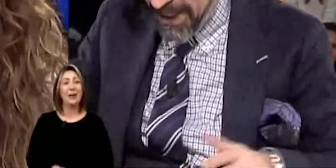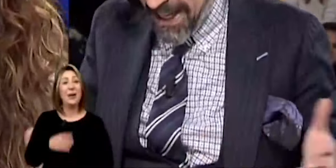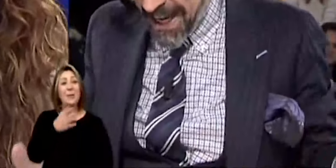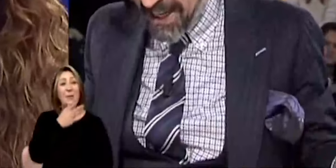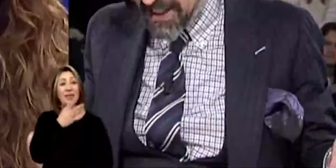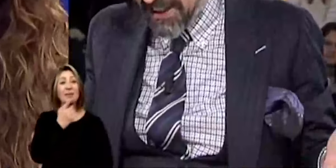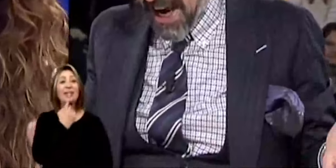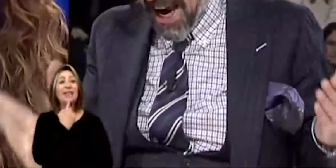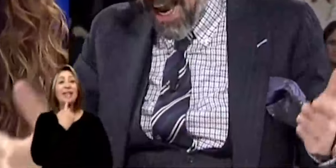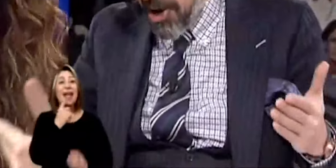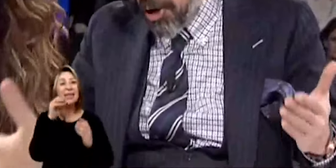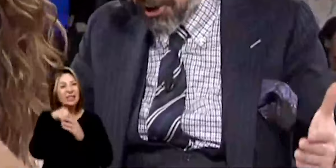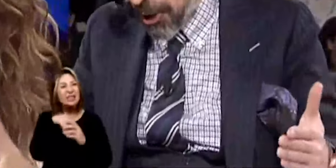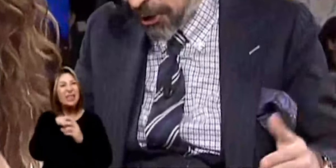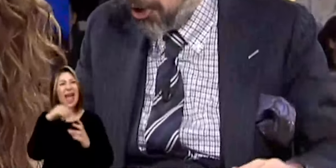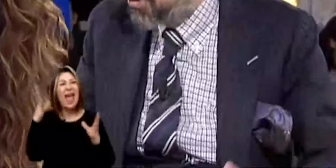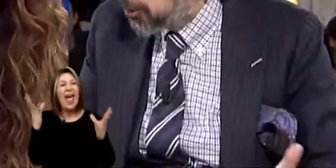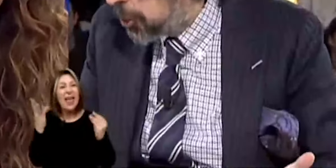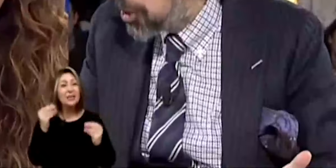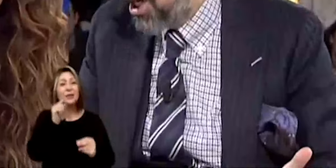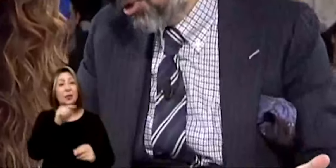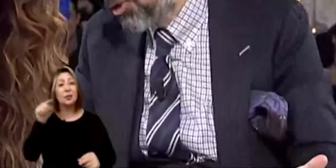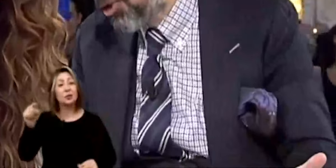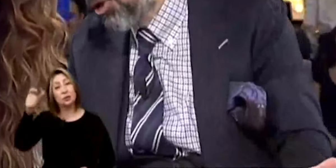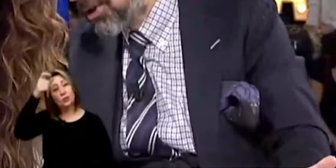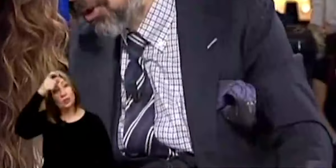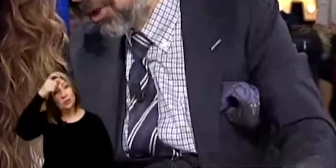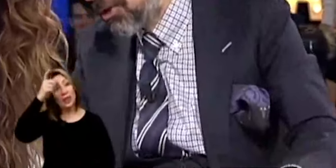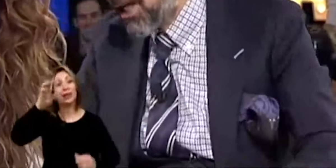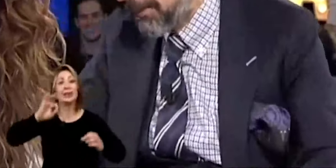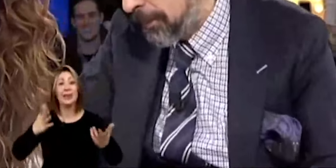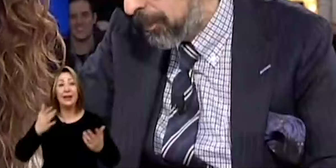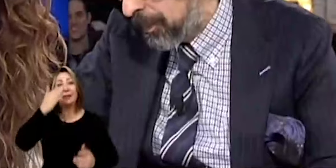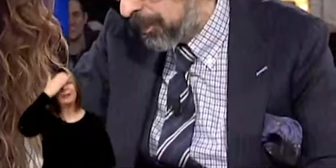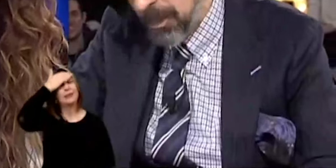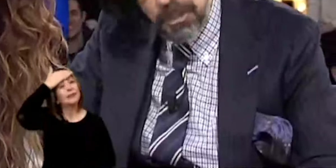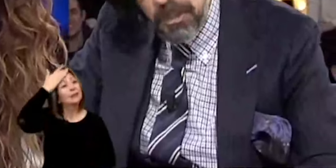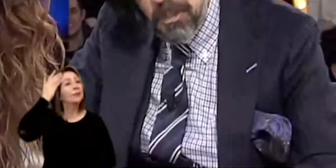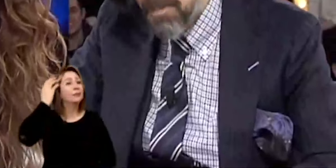Bildiğim diller arasında en nokta nokta olanı Türkçe çünkü nokta nokta nokta.